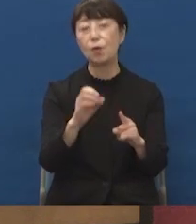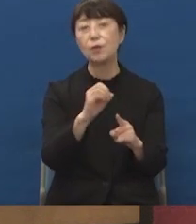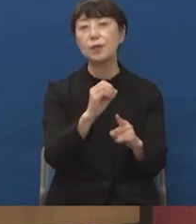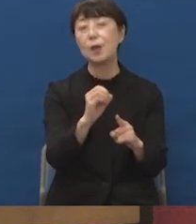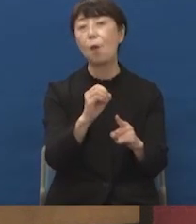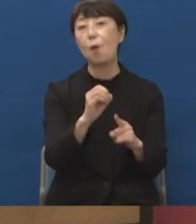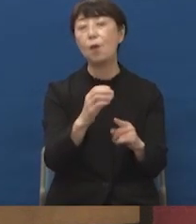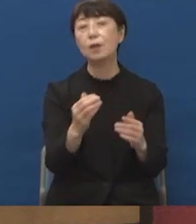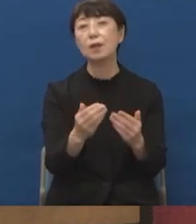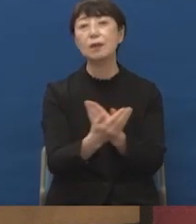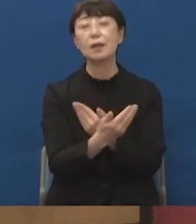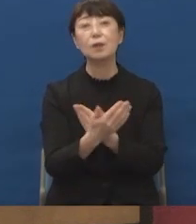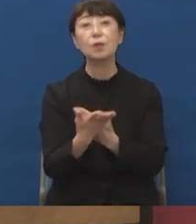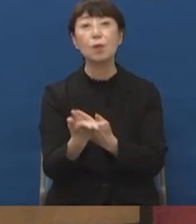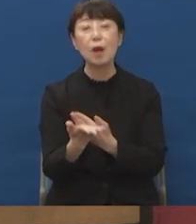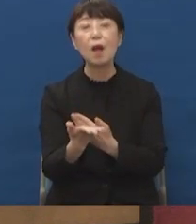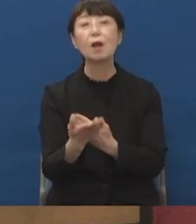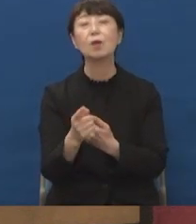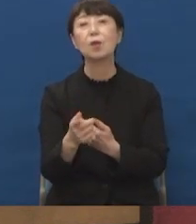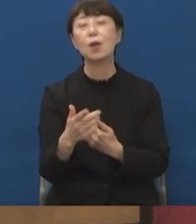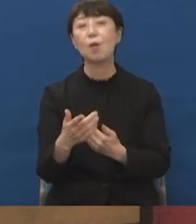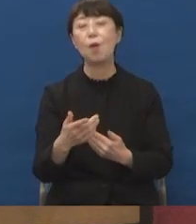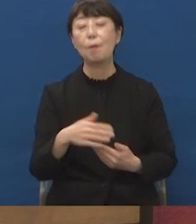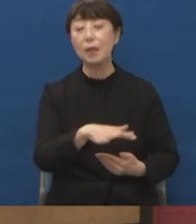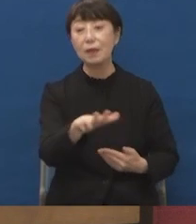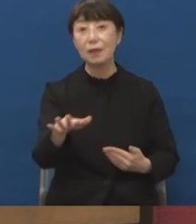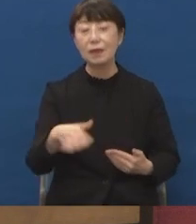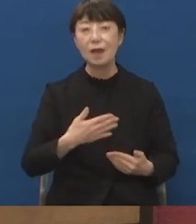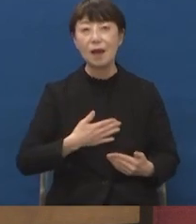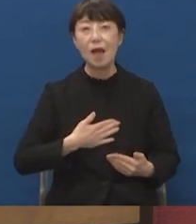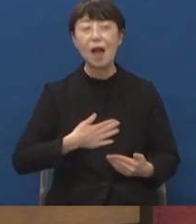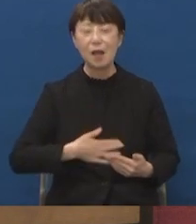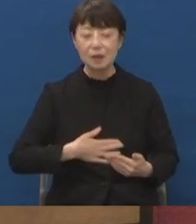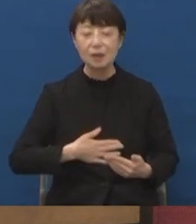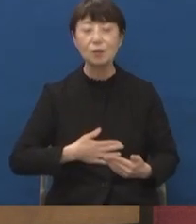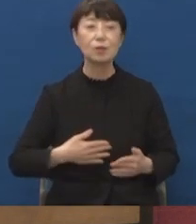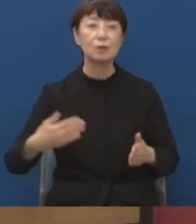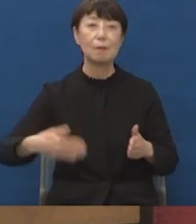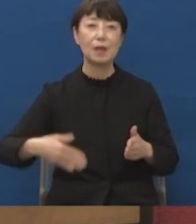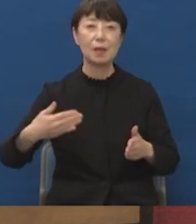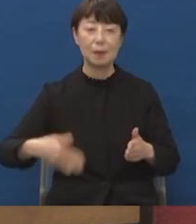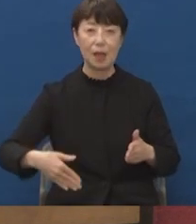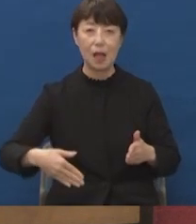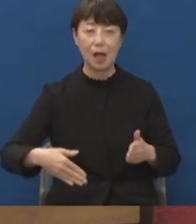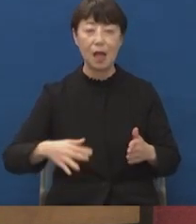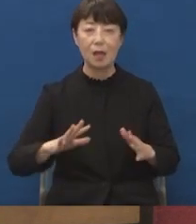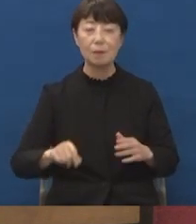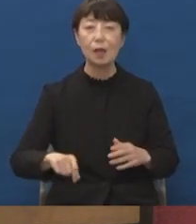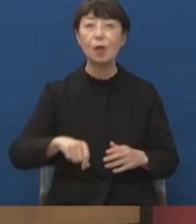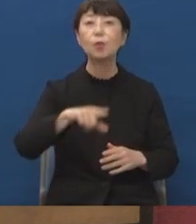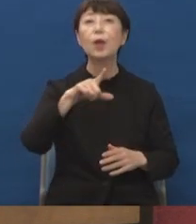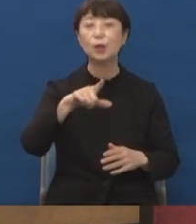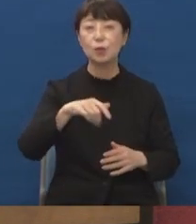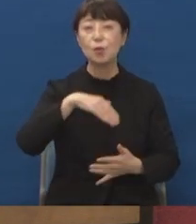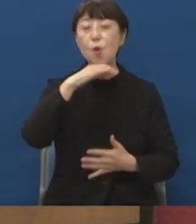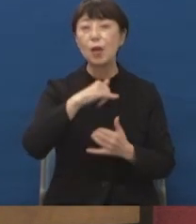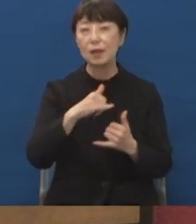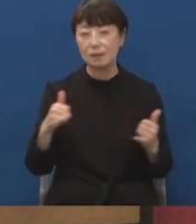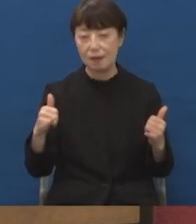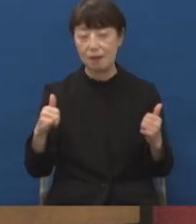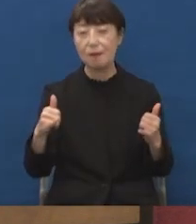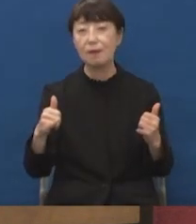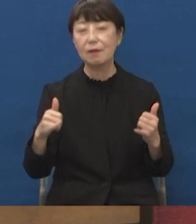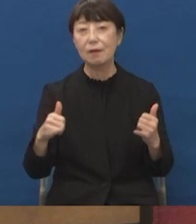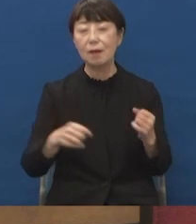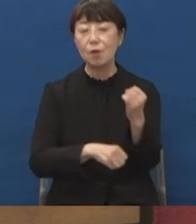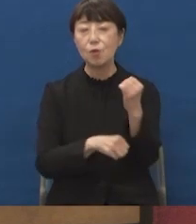での安心感を市民に持っていただくには至っていません。今後も増加する高齢者人口を考えれば、根本的な